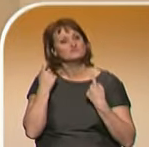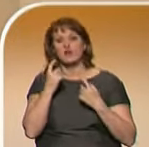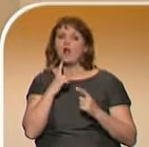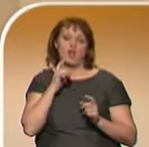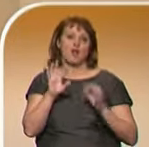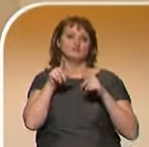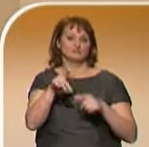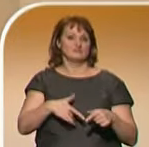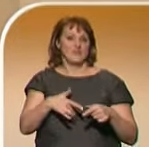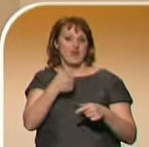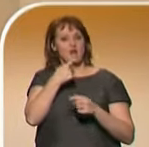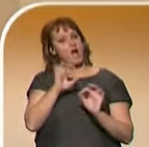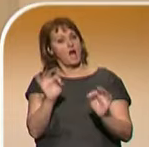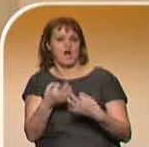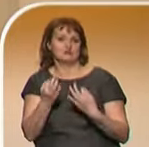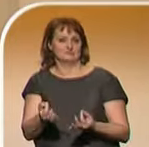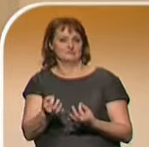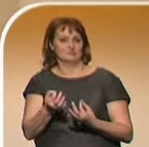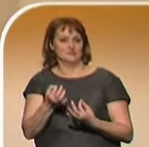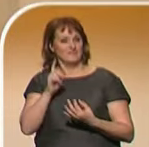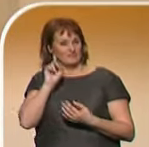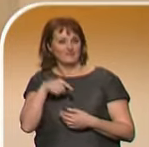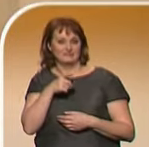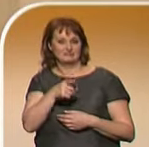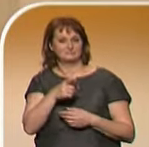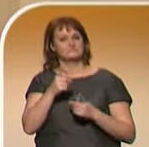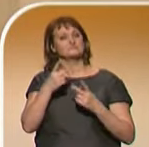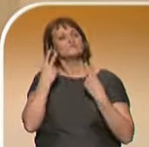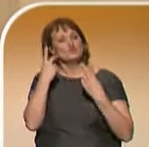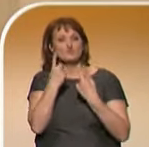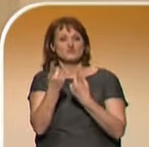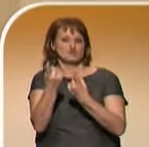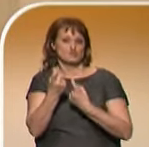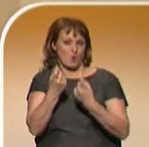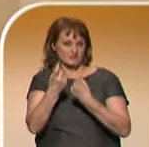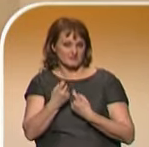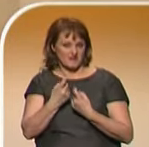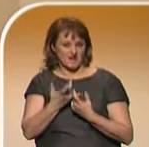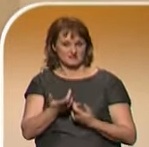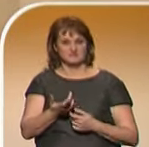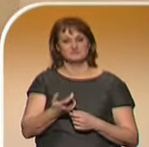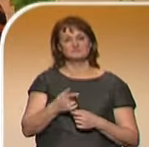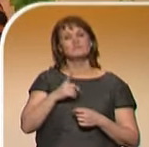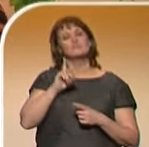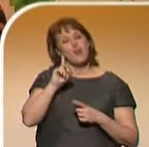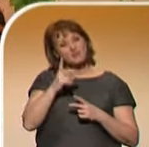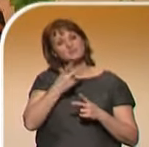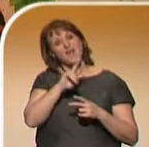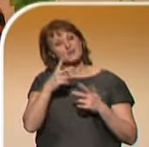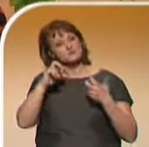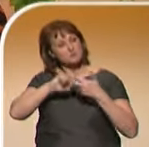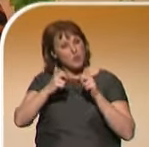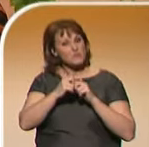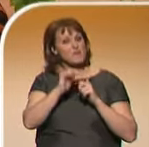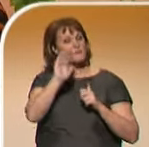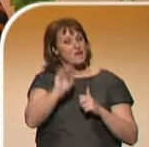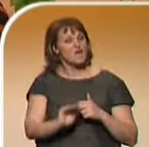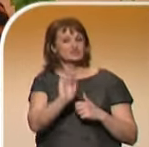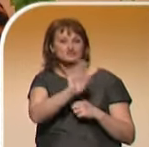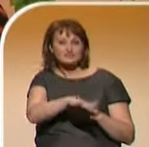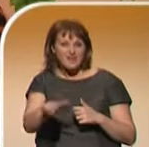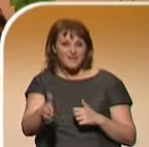Čili je to prostě věc motivace a chtění toho člověka. No je to s těmi menšími dětmi někdy třeba trošinku